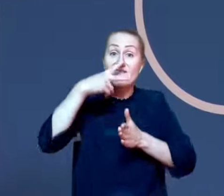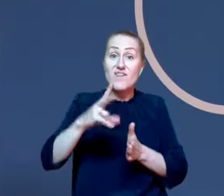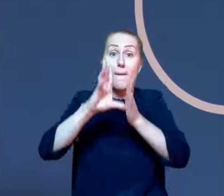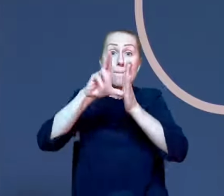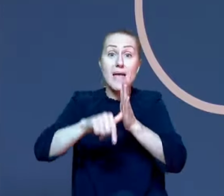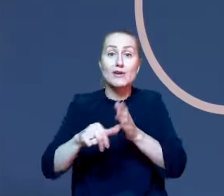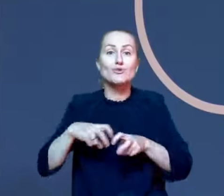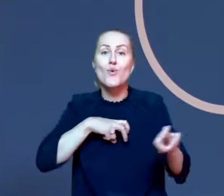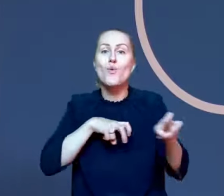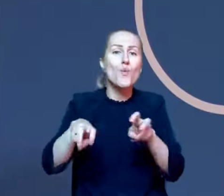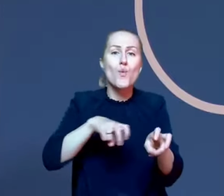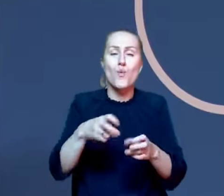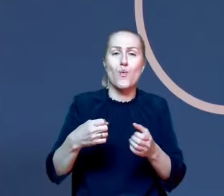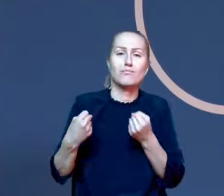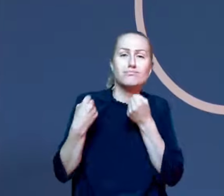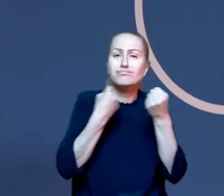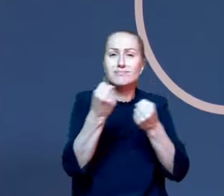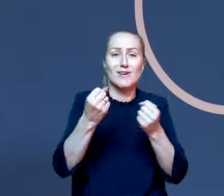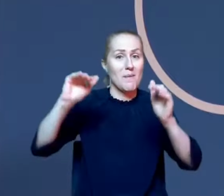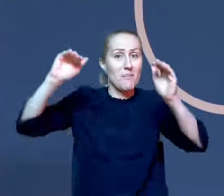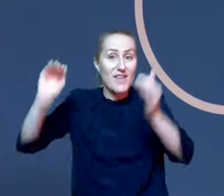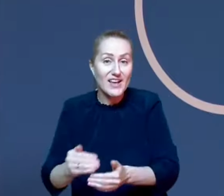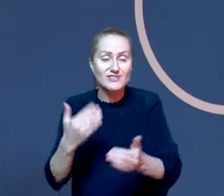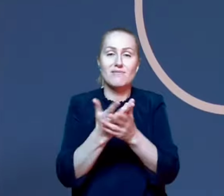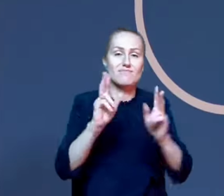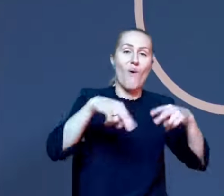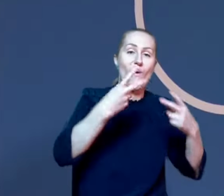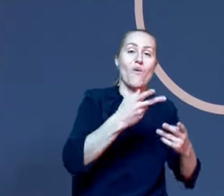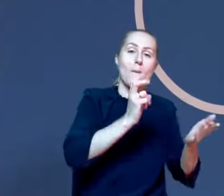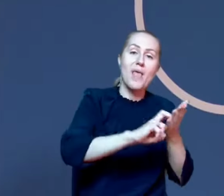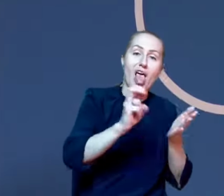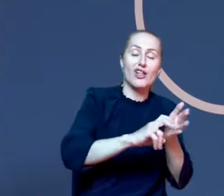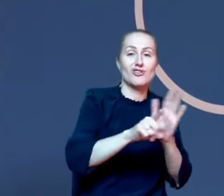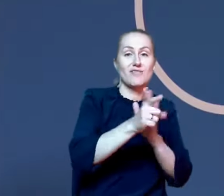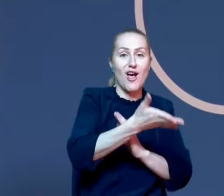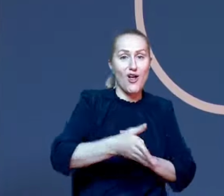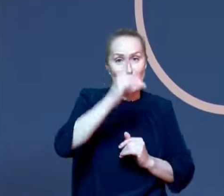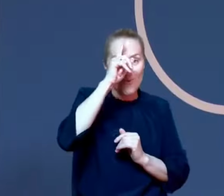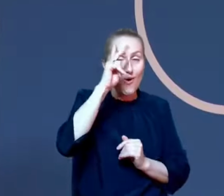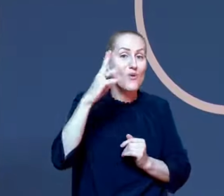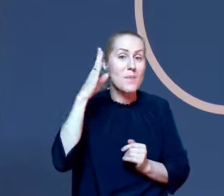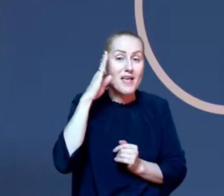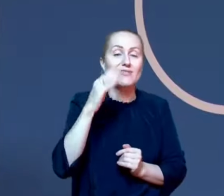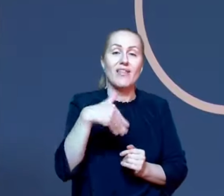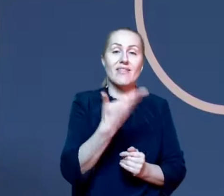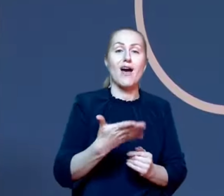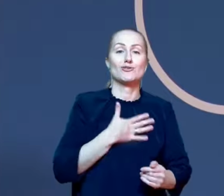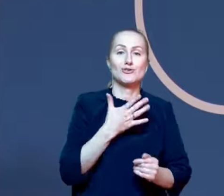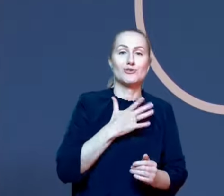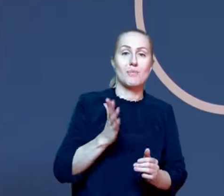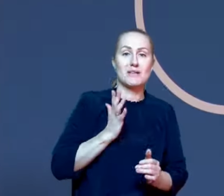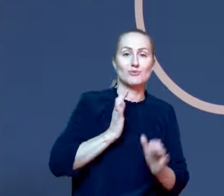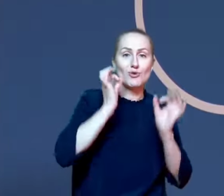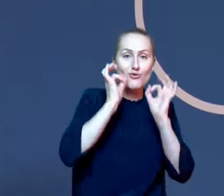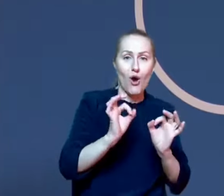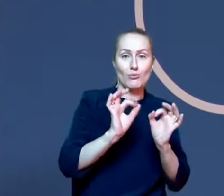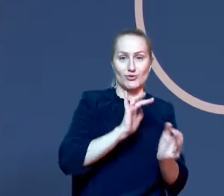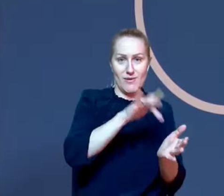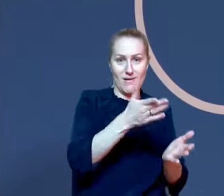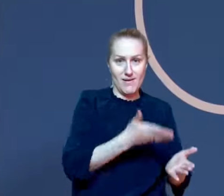przywrócić przestrzenie dla ruchu pieszego, dla mieszkańca, żeby mieszkaniec czuł się bezpiecznie i dobrze w